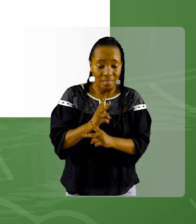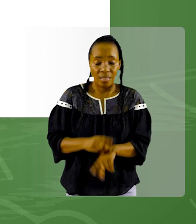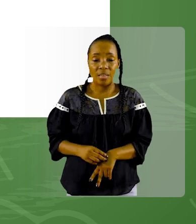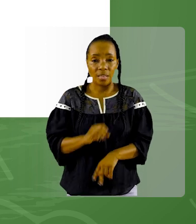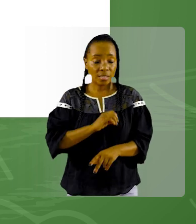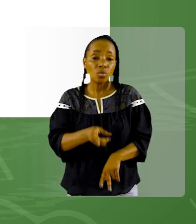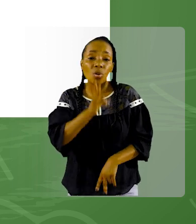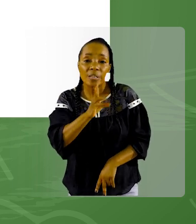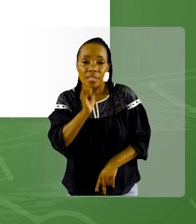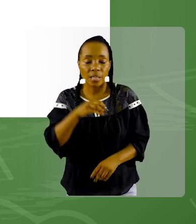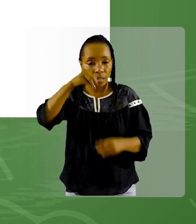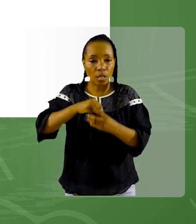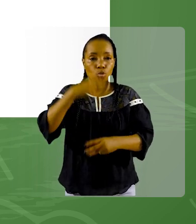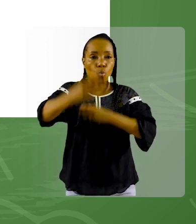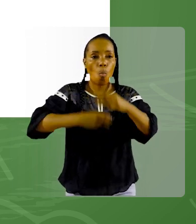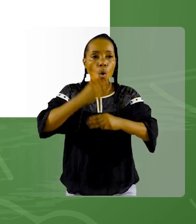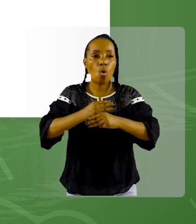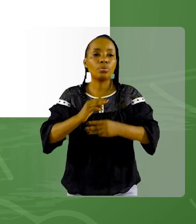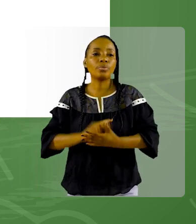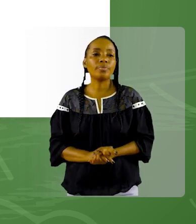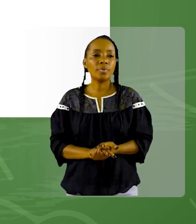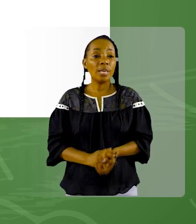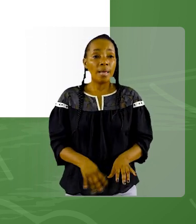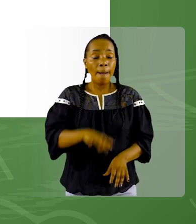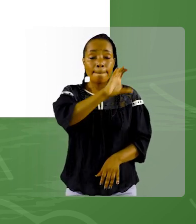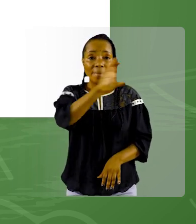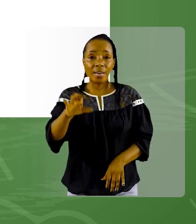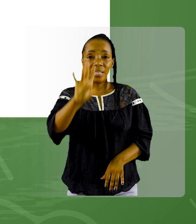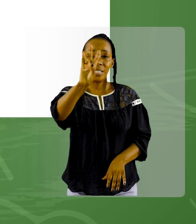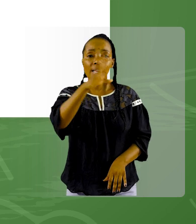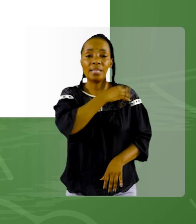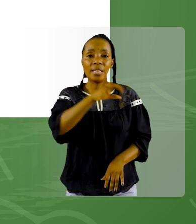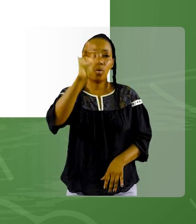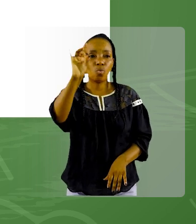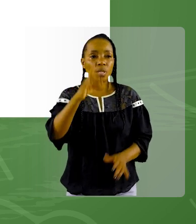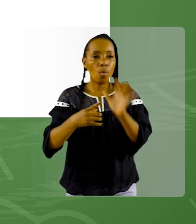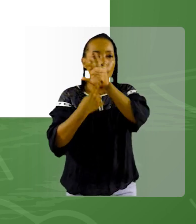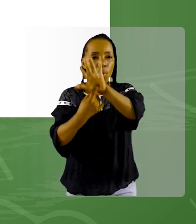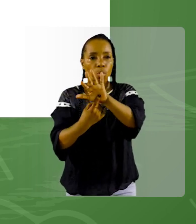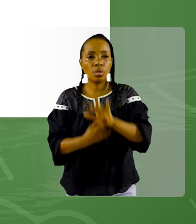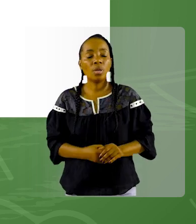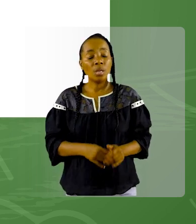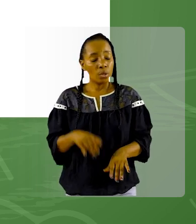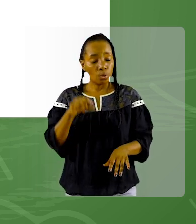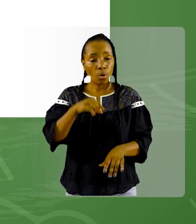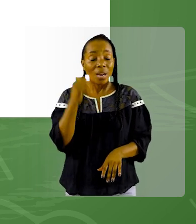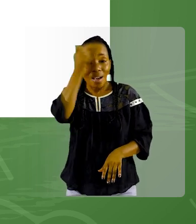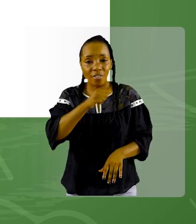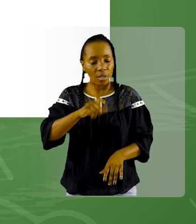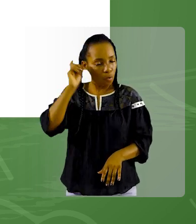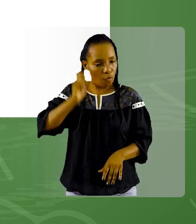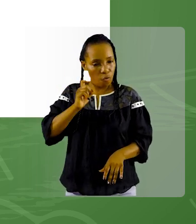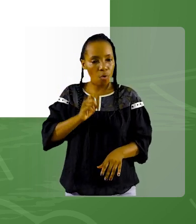diversité. Les paragraphes 7 et 8 développent enfin l'idée, l'Afrique doit prendre